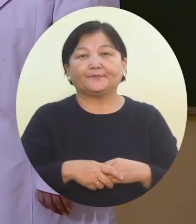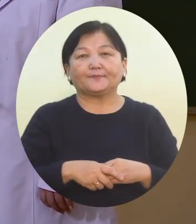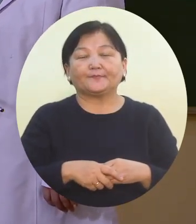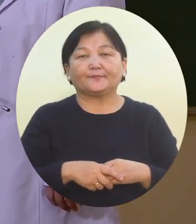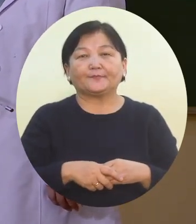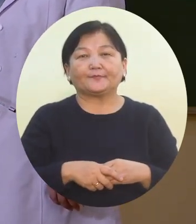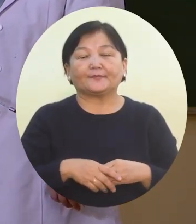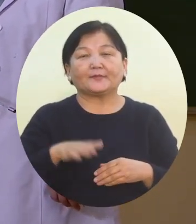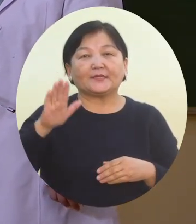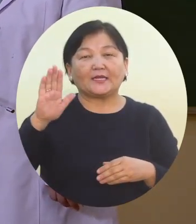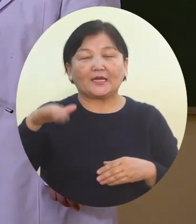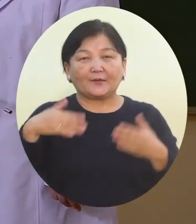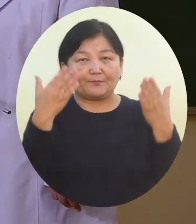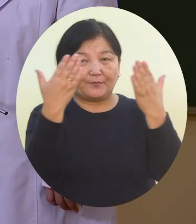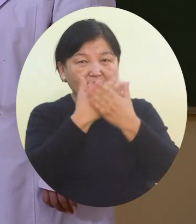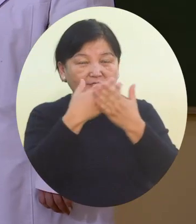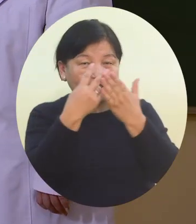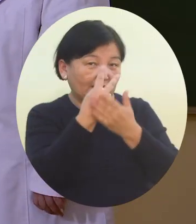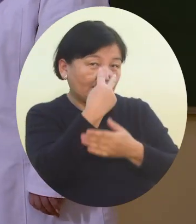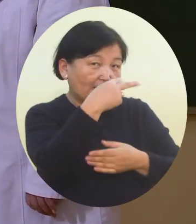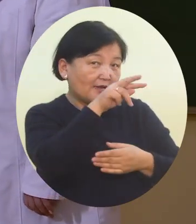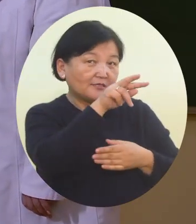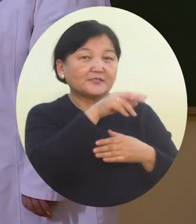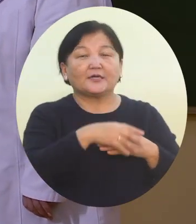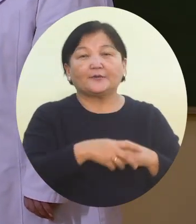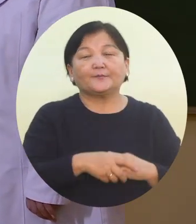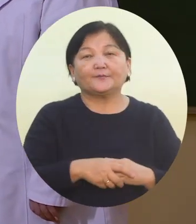За дараах бичлэгийг анхааралтай үзцгээе.